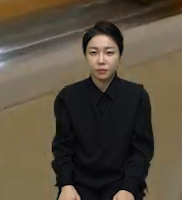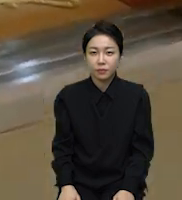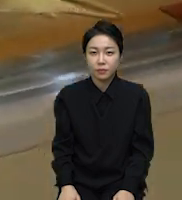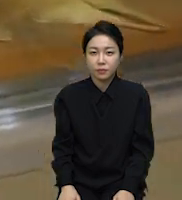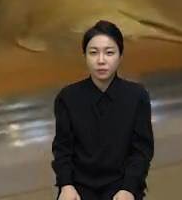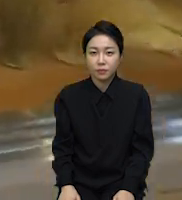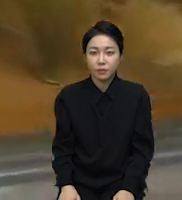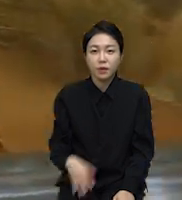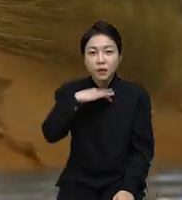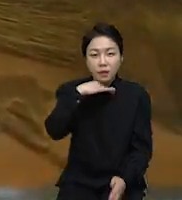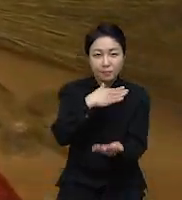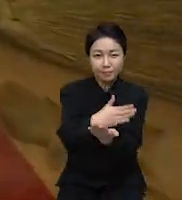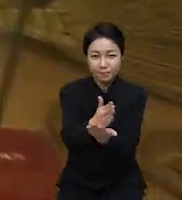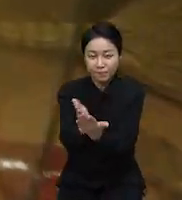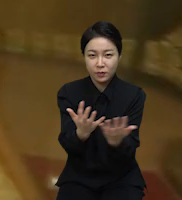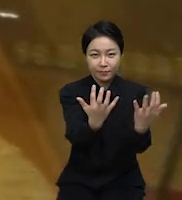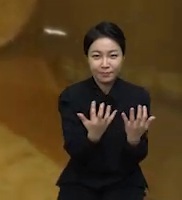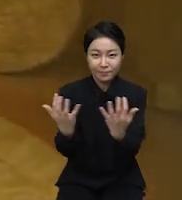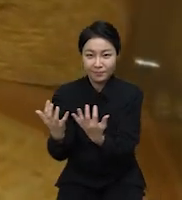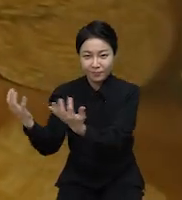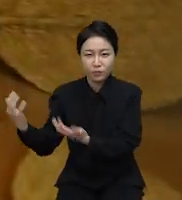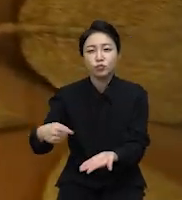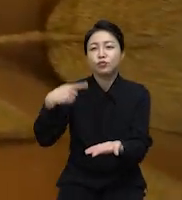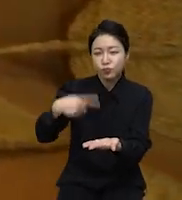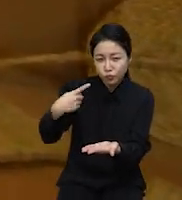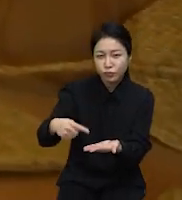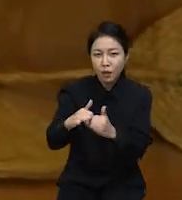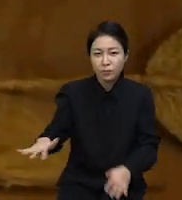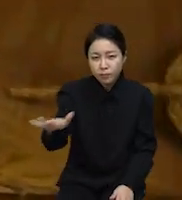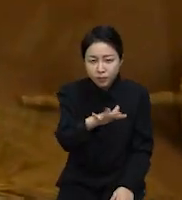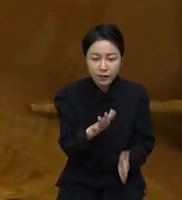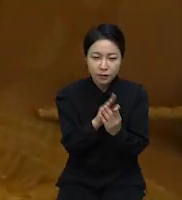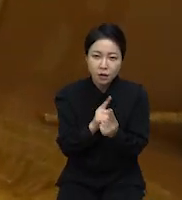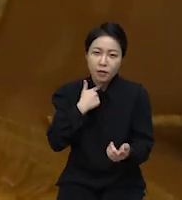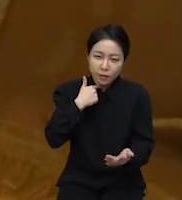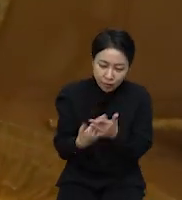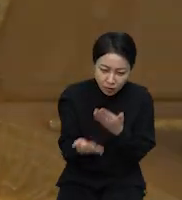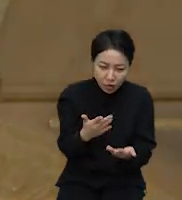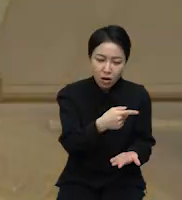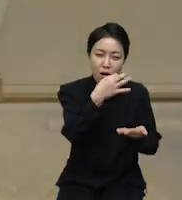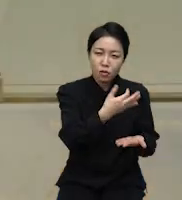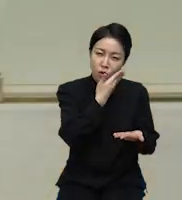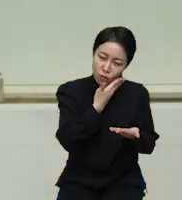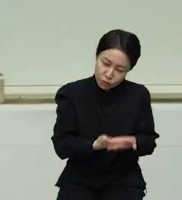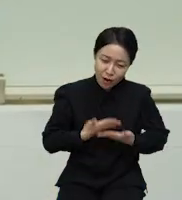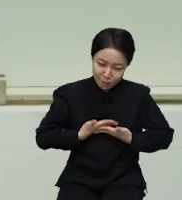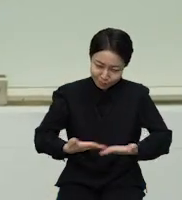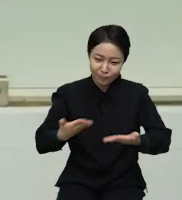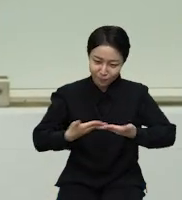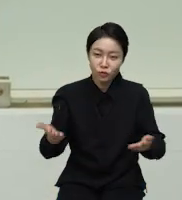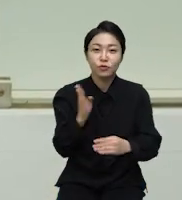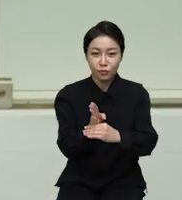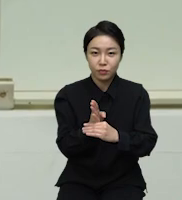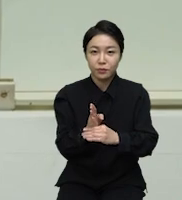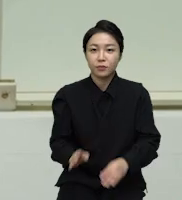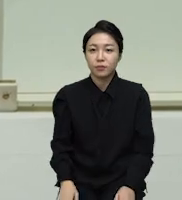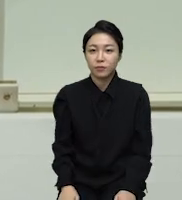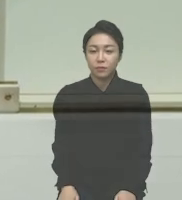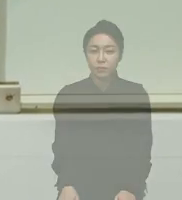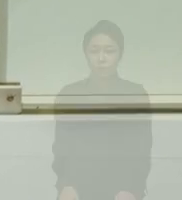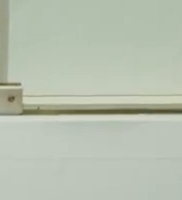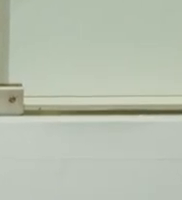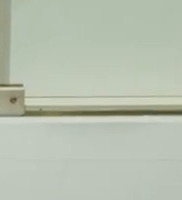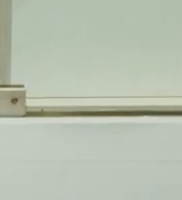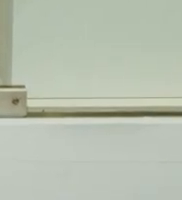또한 다양한 연령대를 대상으로 하는 교육 프로그램을 통해 사람들이 풀집 공예를 접하며 그 가치를 널리